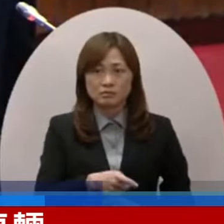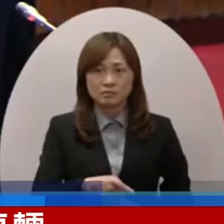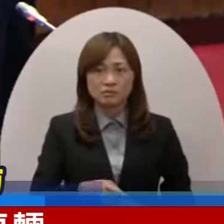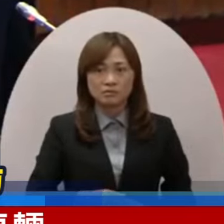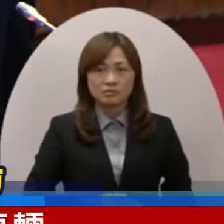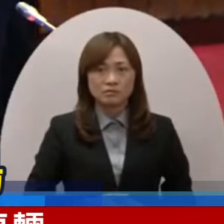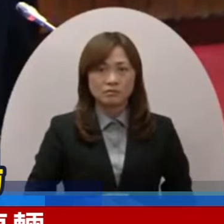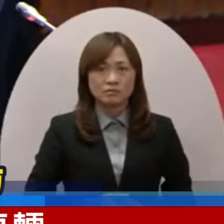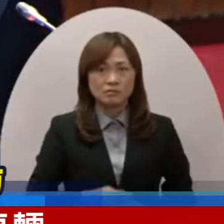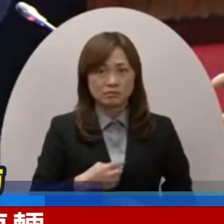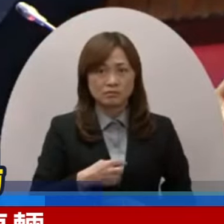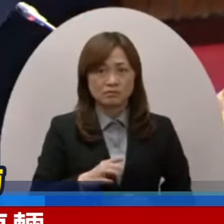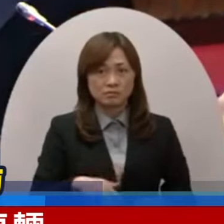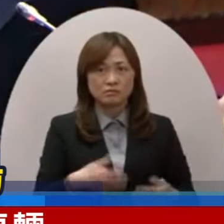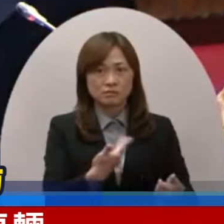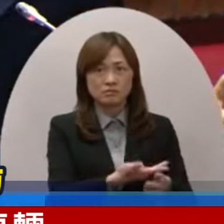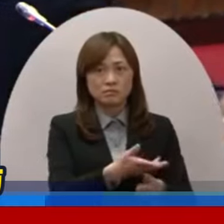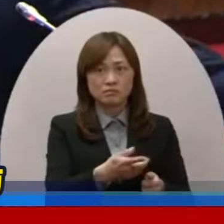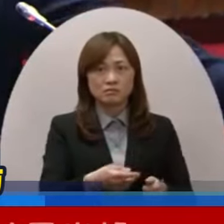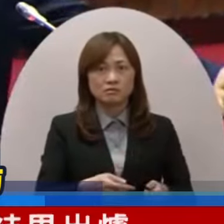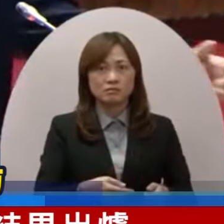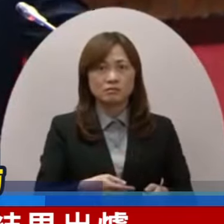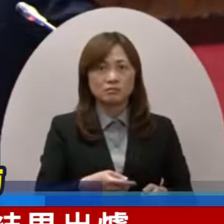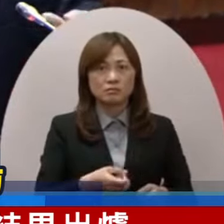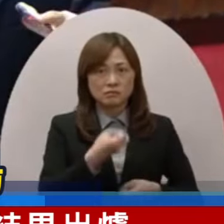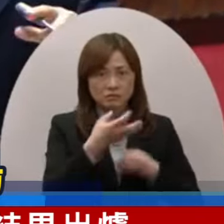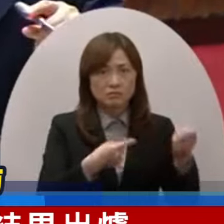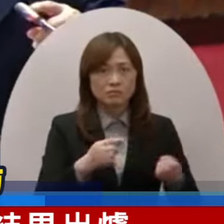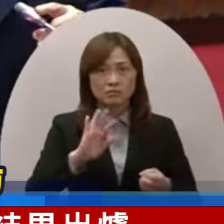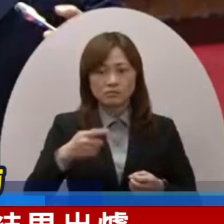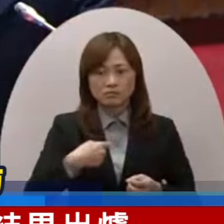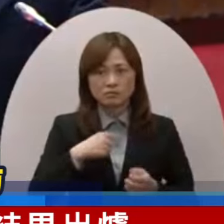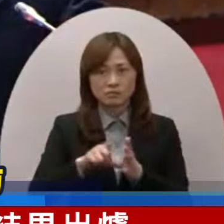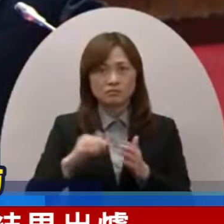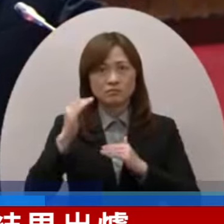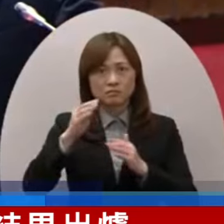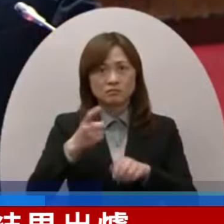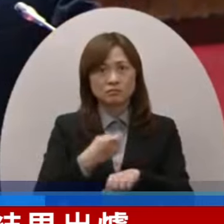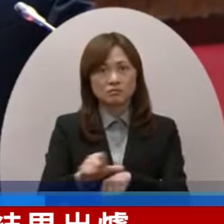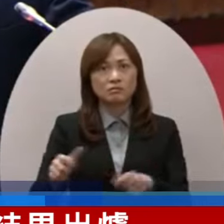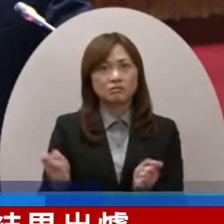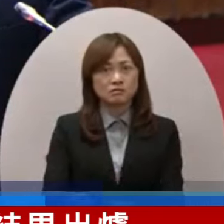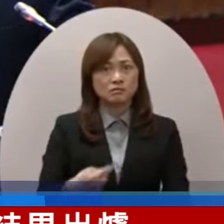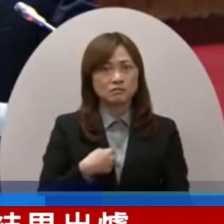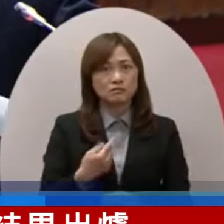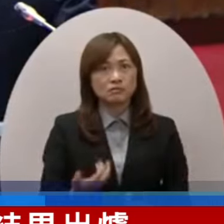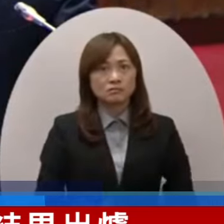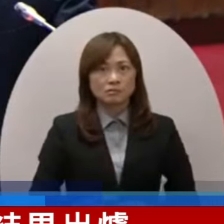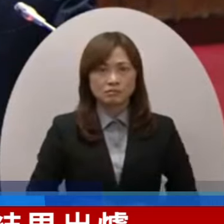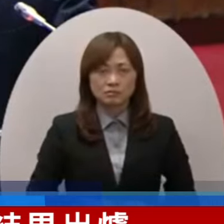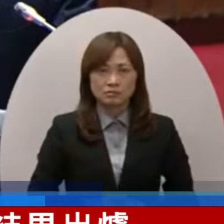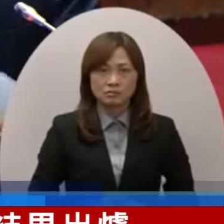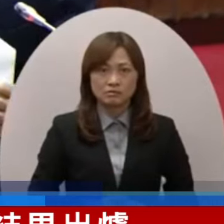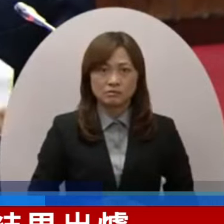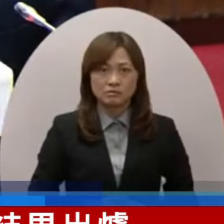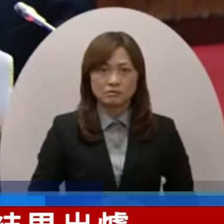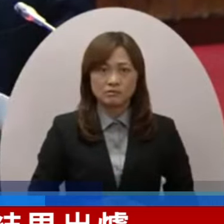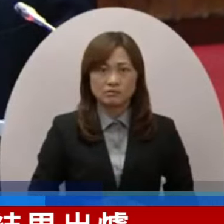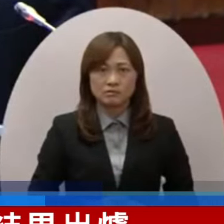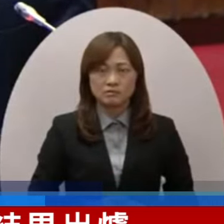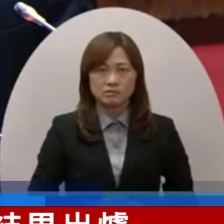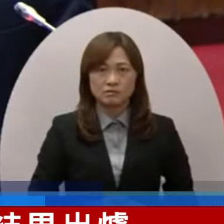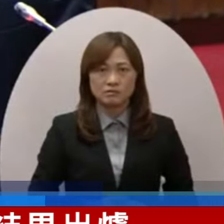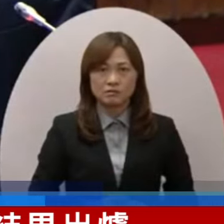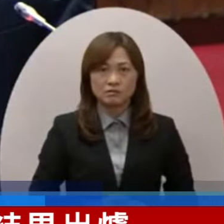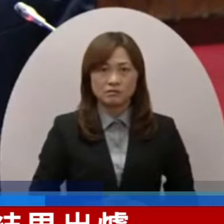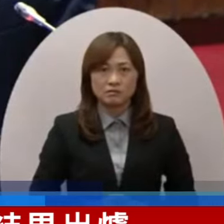所以除非你否定太平岛是不是中华民国国土，要不的话你为什么要去做